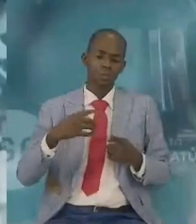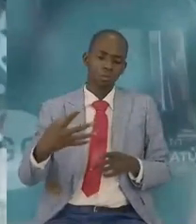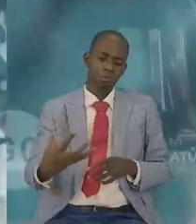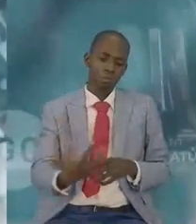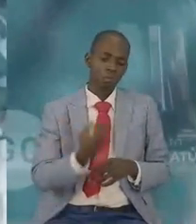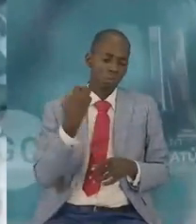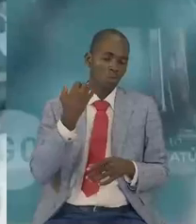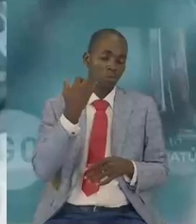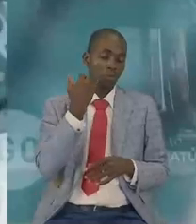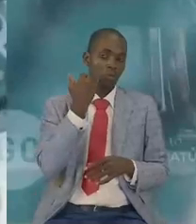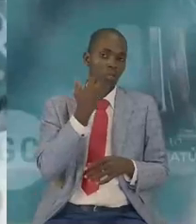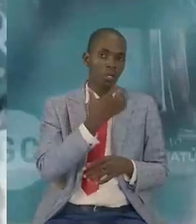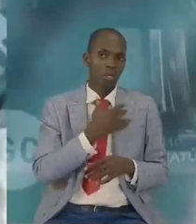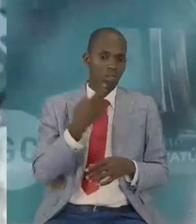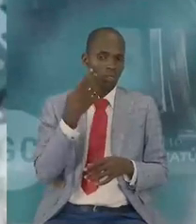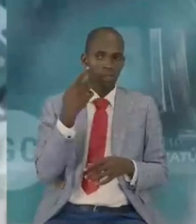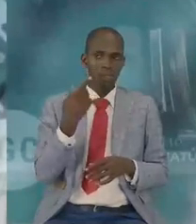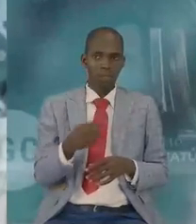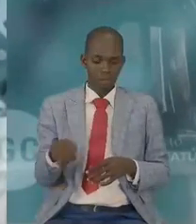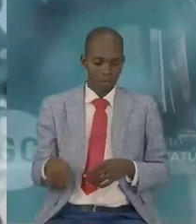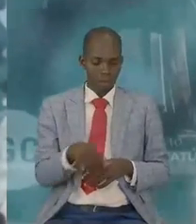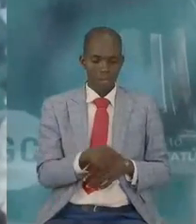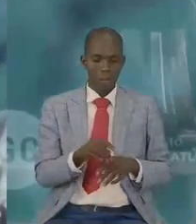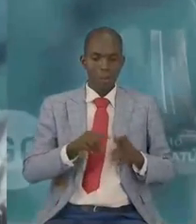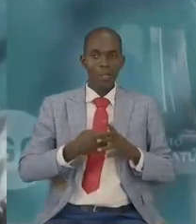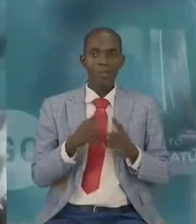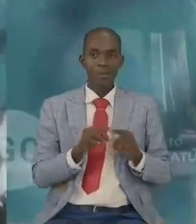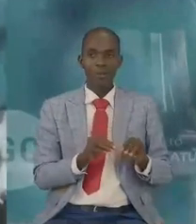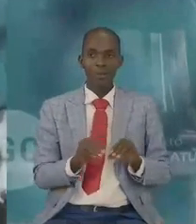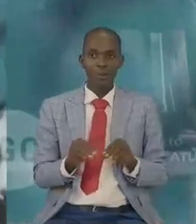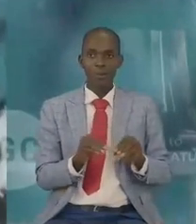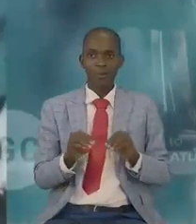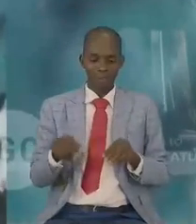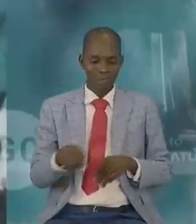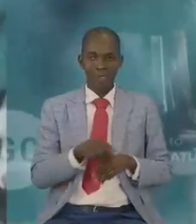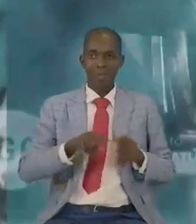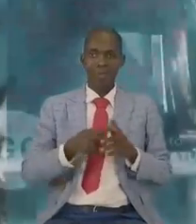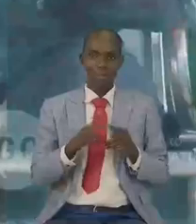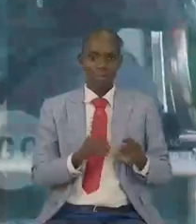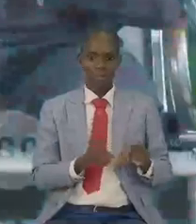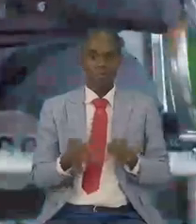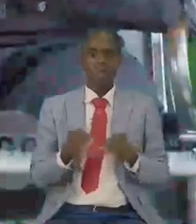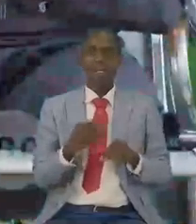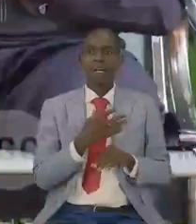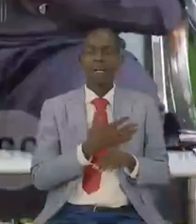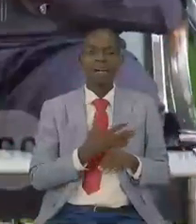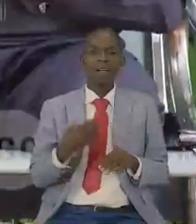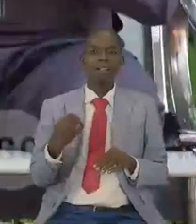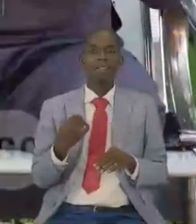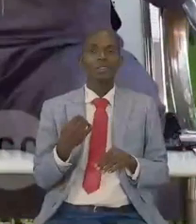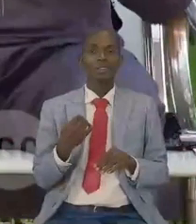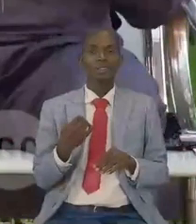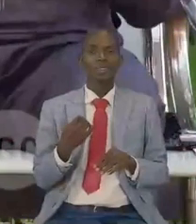téléphone. Et j'ai vu que son pied bougeait. Il bougeait le pied. Il bougeait le pied. Et j'ai quitté.